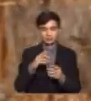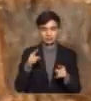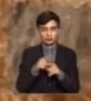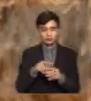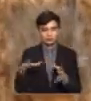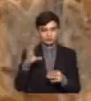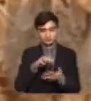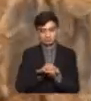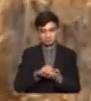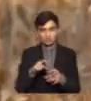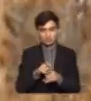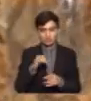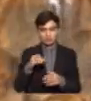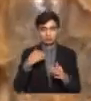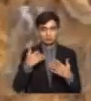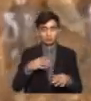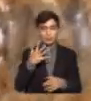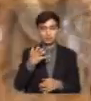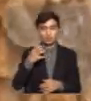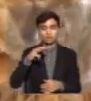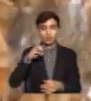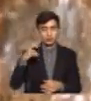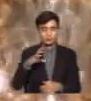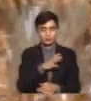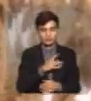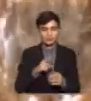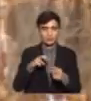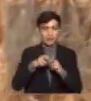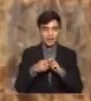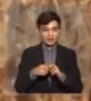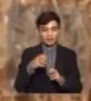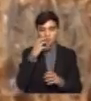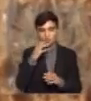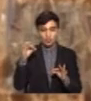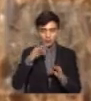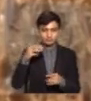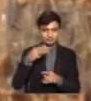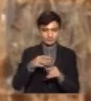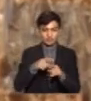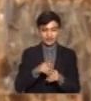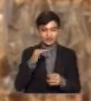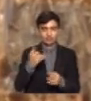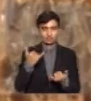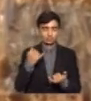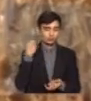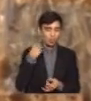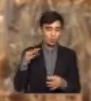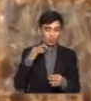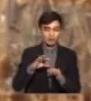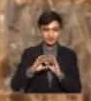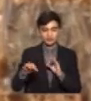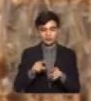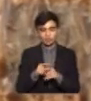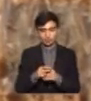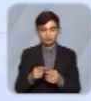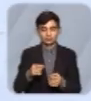түк жоқ. Алғашында жылдық қуаты 500 тонна болады деп жоспарланған жылыжай қазір тіпті қарызын өтейтін қаражатта шығара